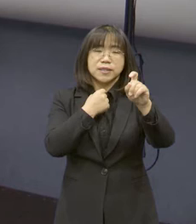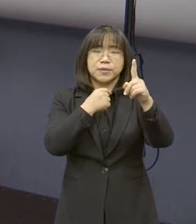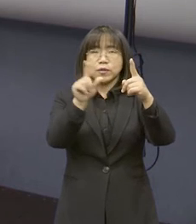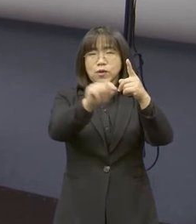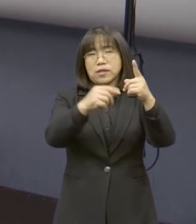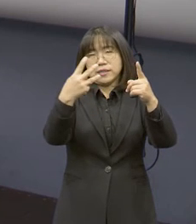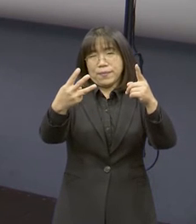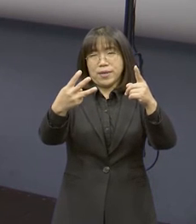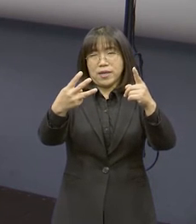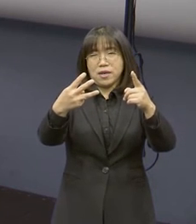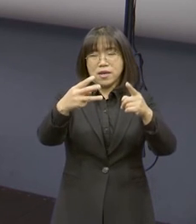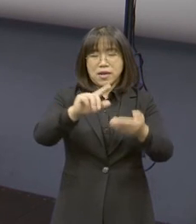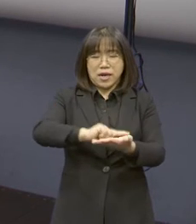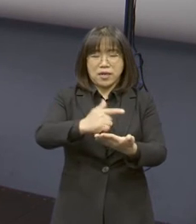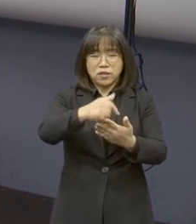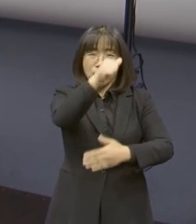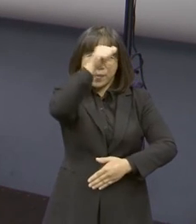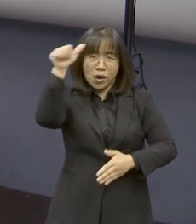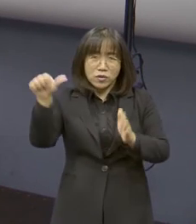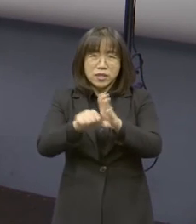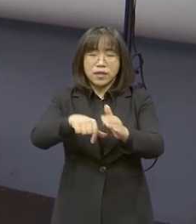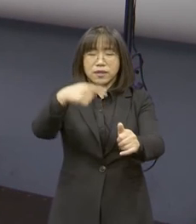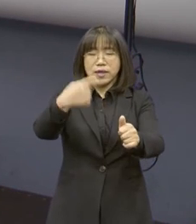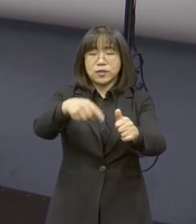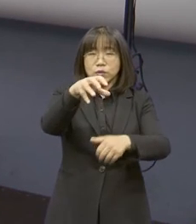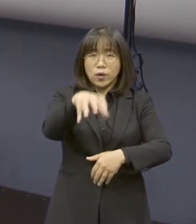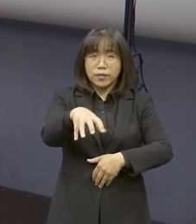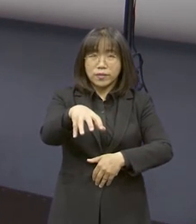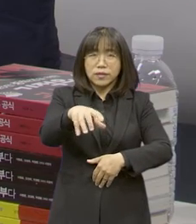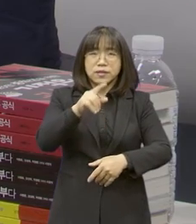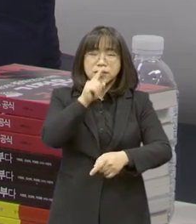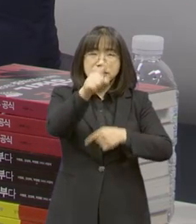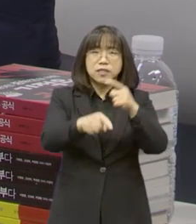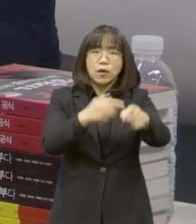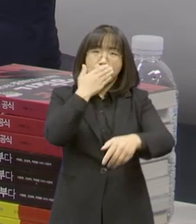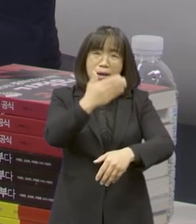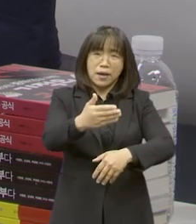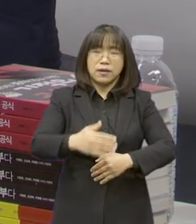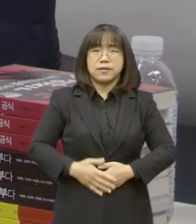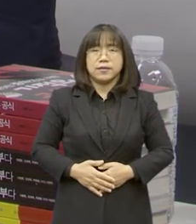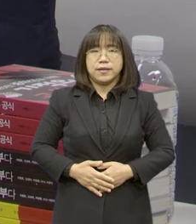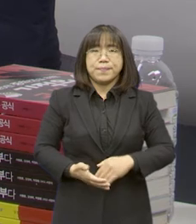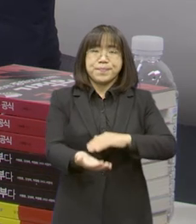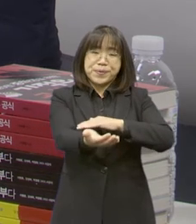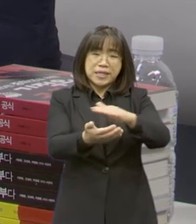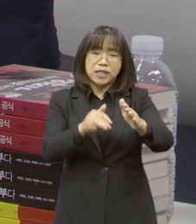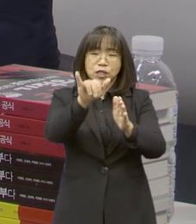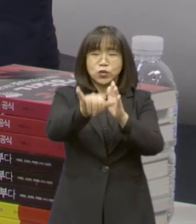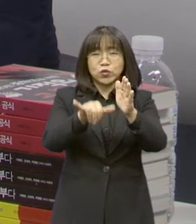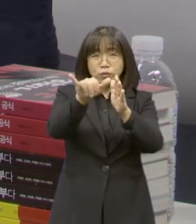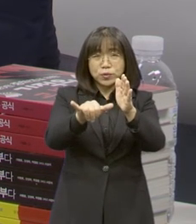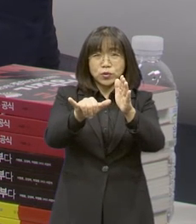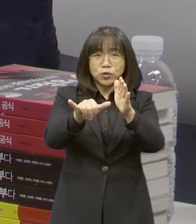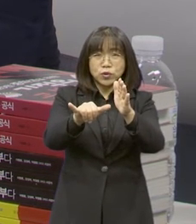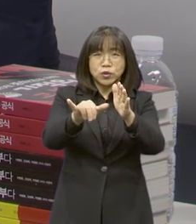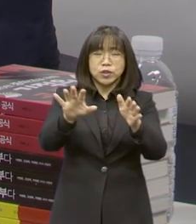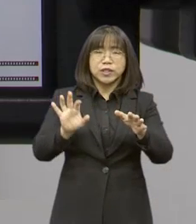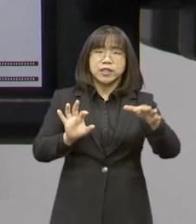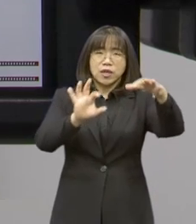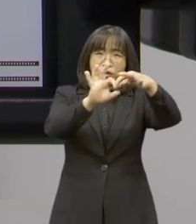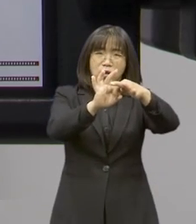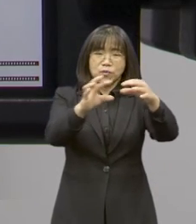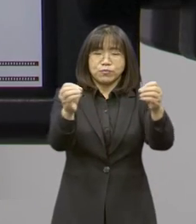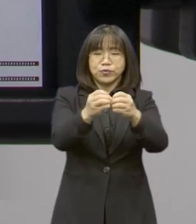11월 3일까지 강서 평생학습관 홈페이지에서 신청할 수 있으며 사전접수 자에 한해 강의 전